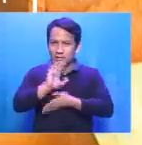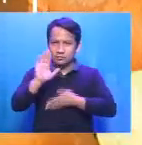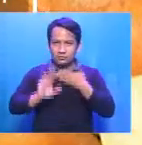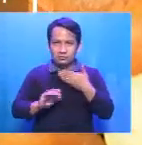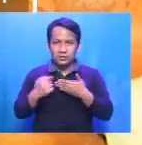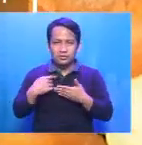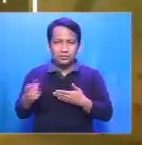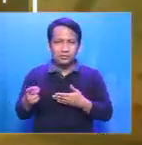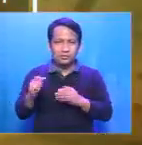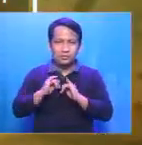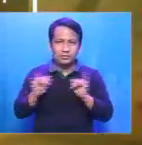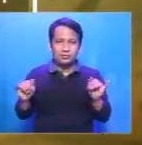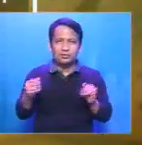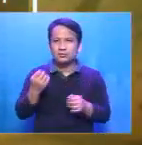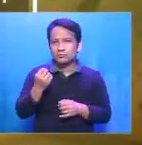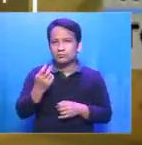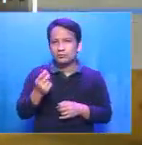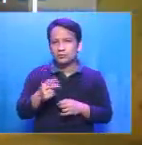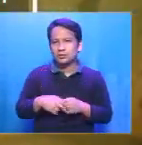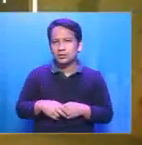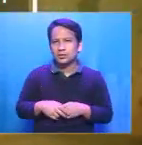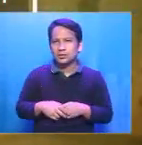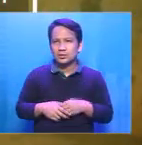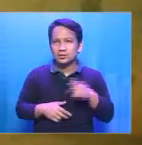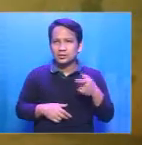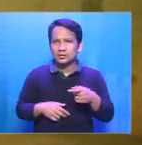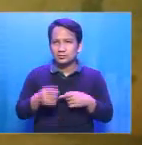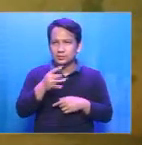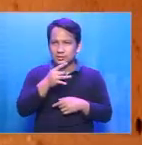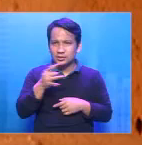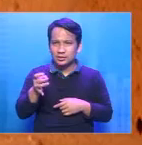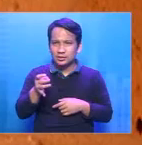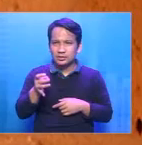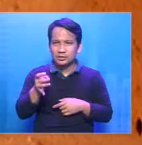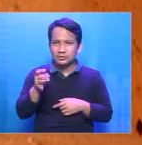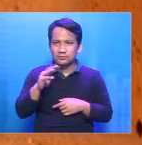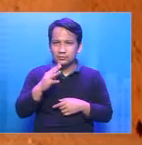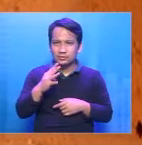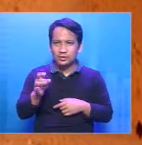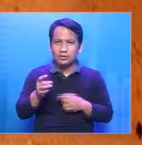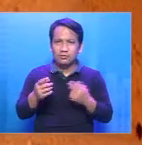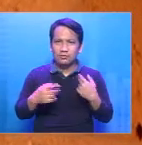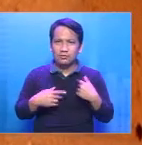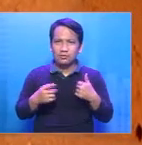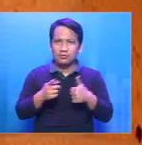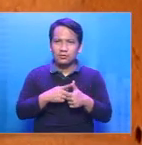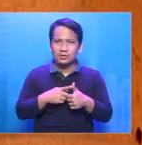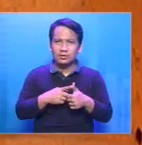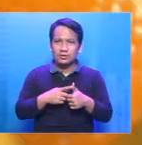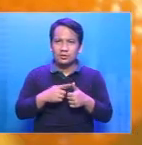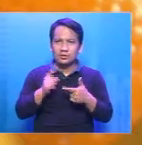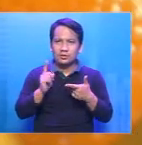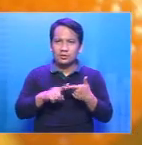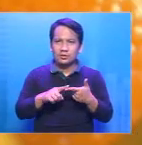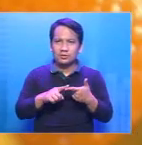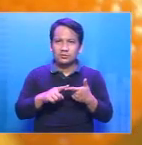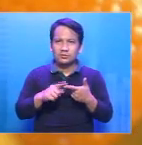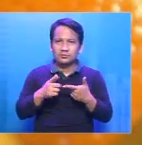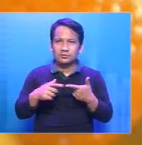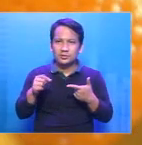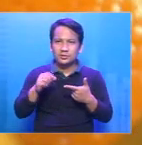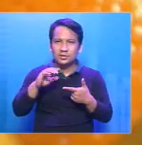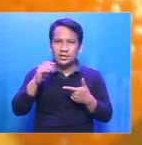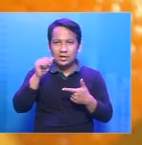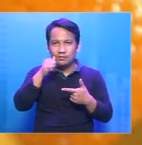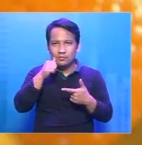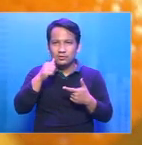ang 12 klase ng prutas. Sa halagang 848 pesos, meron na akong melon, pakwan, Fuji